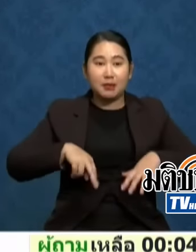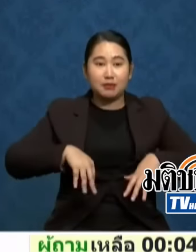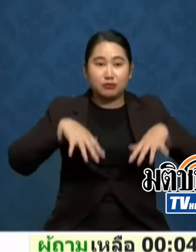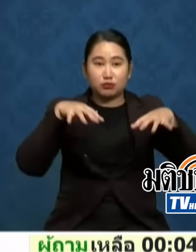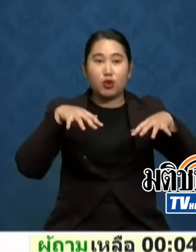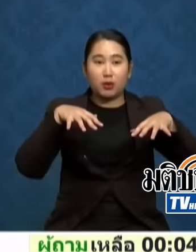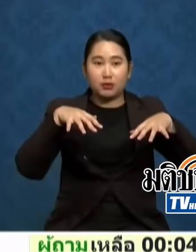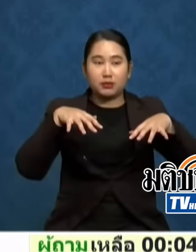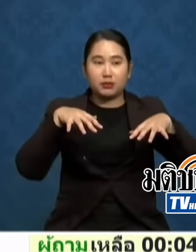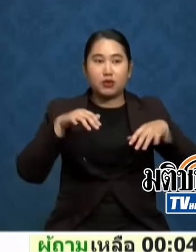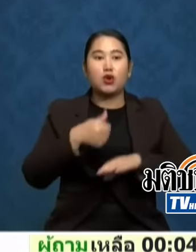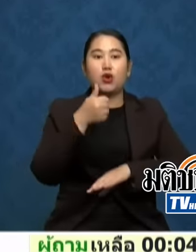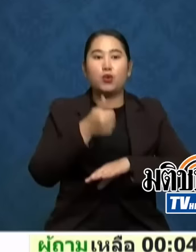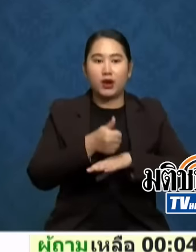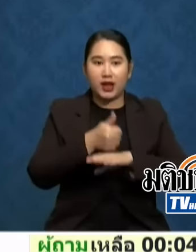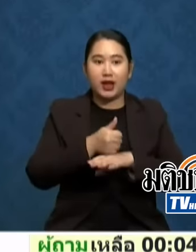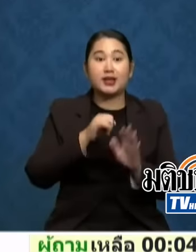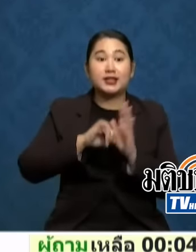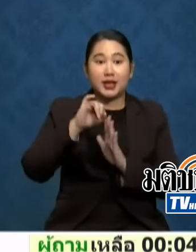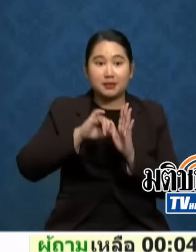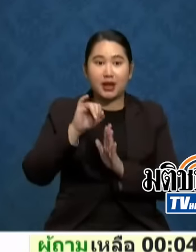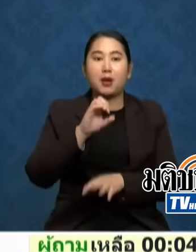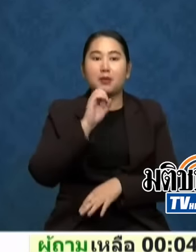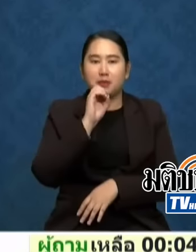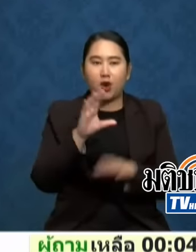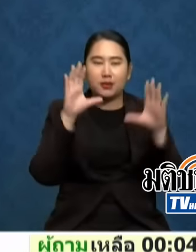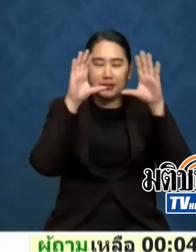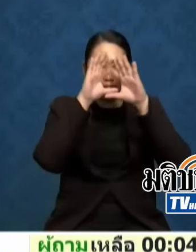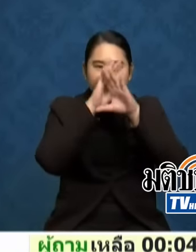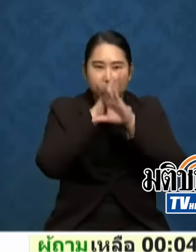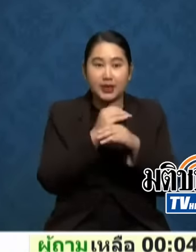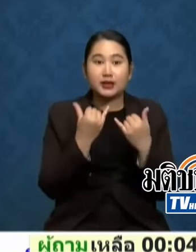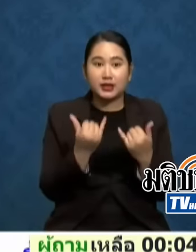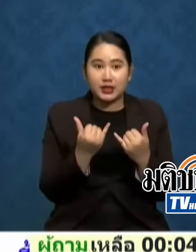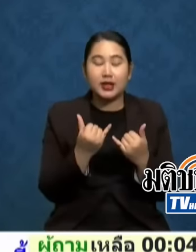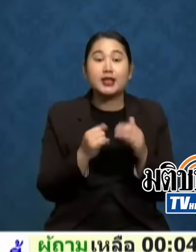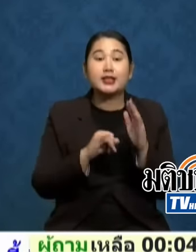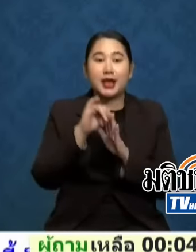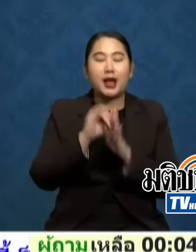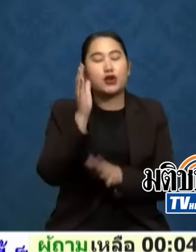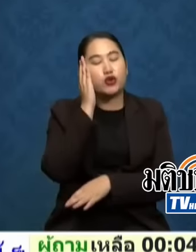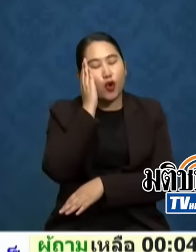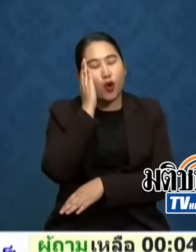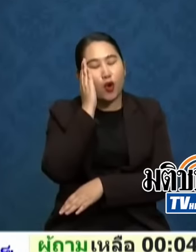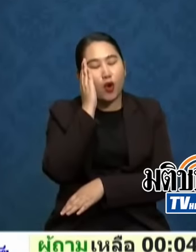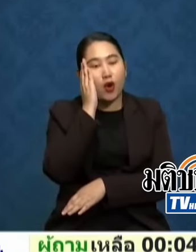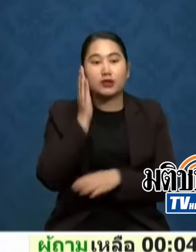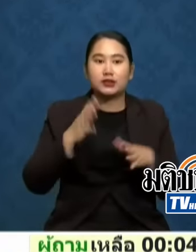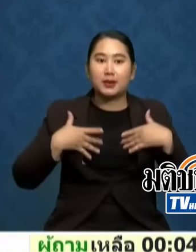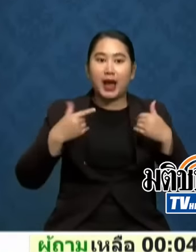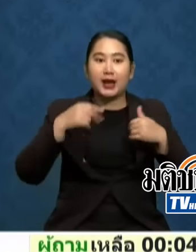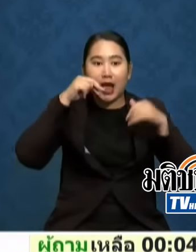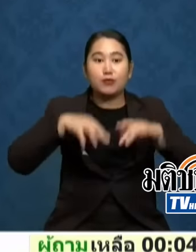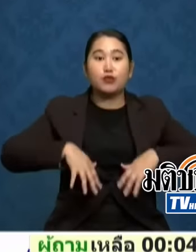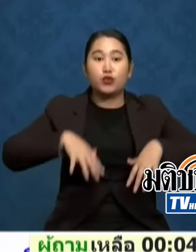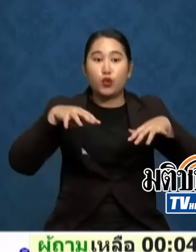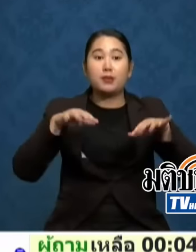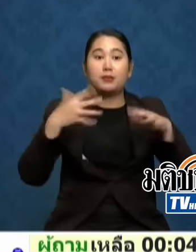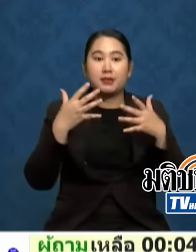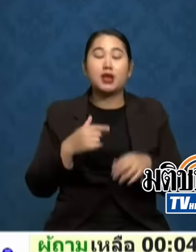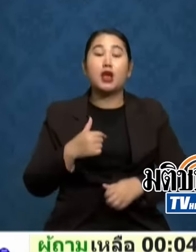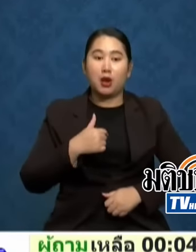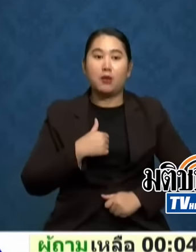ยู่ผู้ว่าราชการจังหวัดเชียงใหม่ก็บอกว่าคืนนี้ชาวเชียงใหม่นอนหลับสบายไม่ต้องห่วงน้ำไม่ท่วมแต่ในขณะนั้น